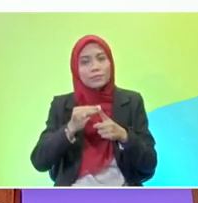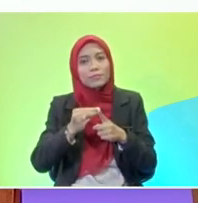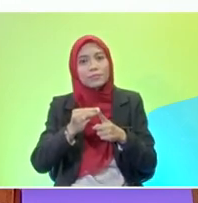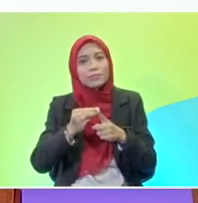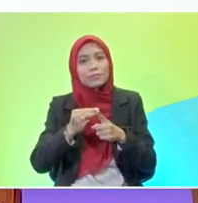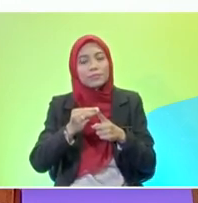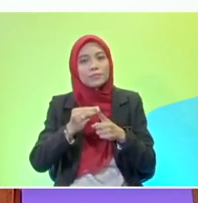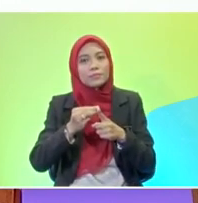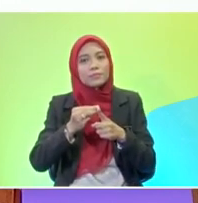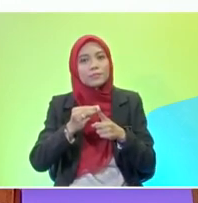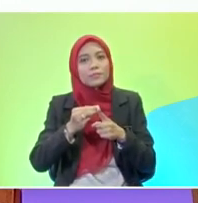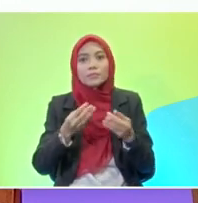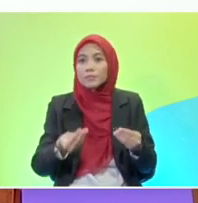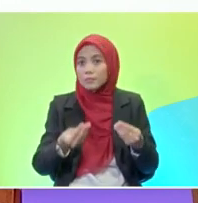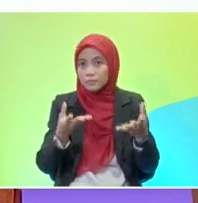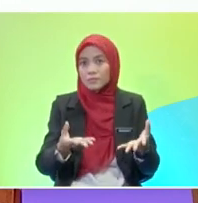makan